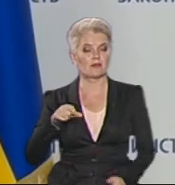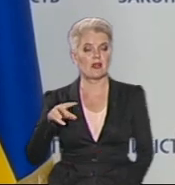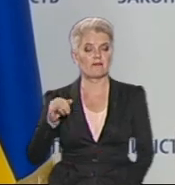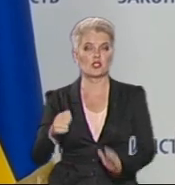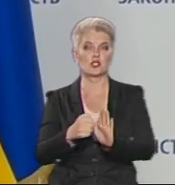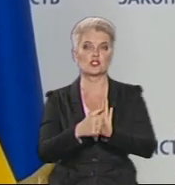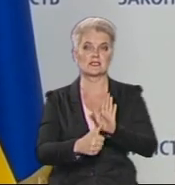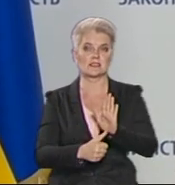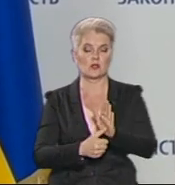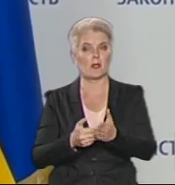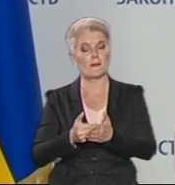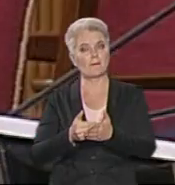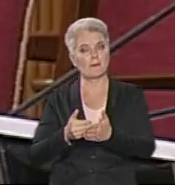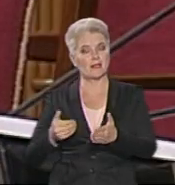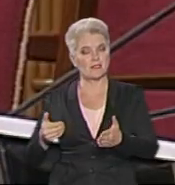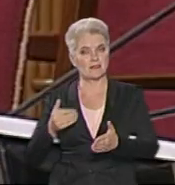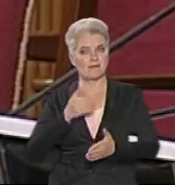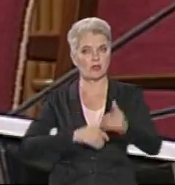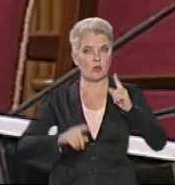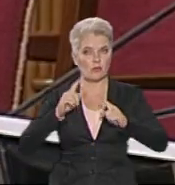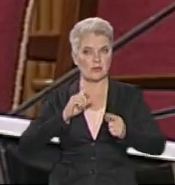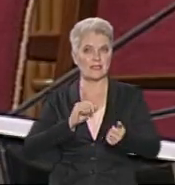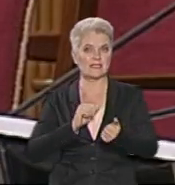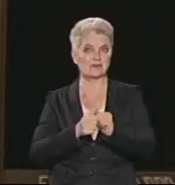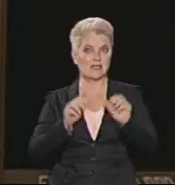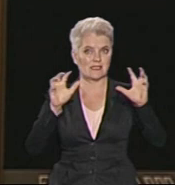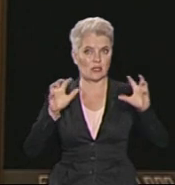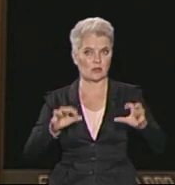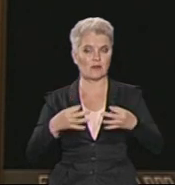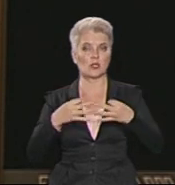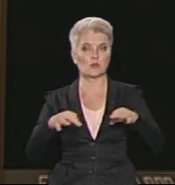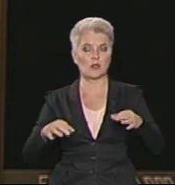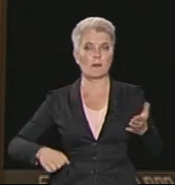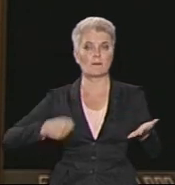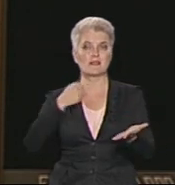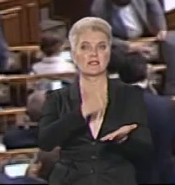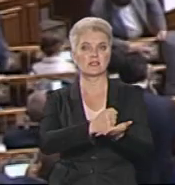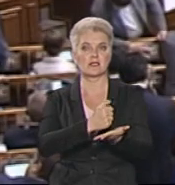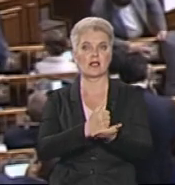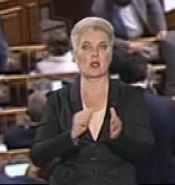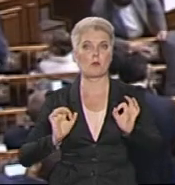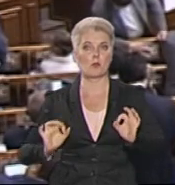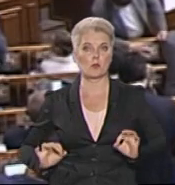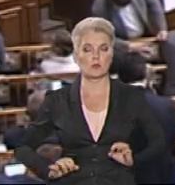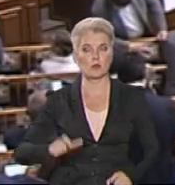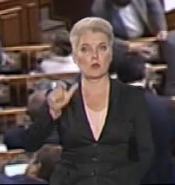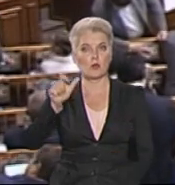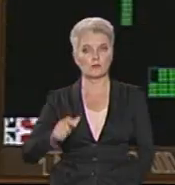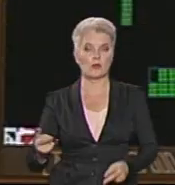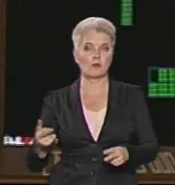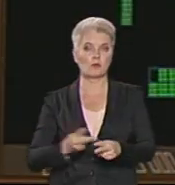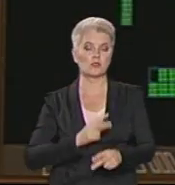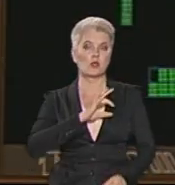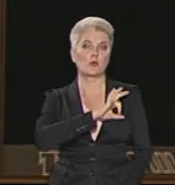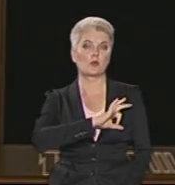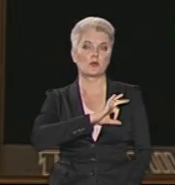Перед цим Верховна Рада змінила законодавство і дозволила призначати на посаду генпрокурора осіб без юридичної освіти та